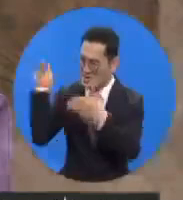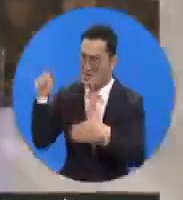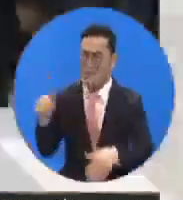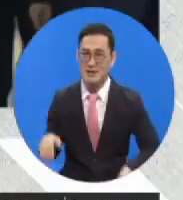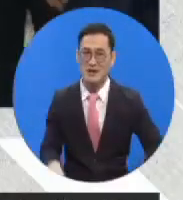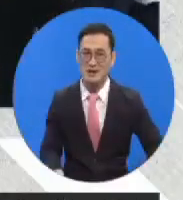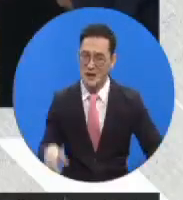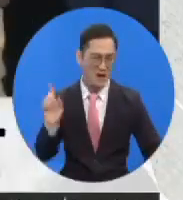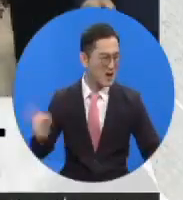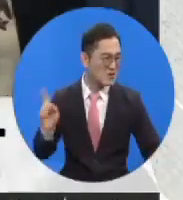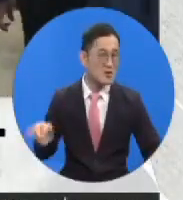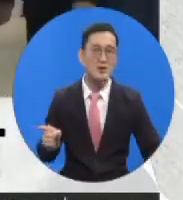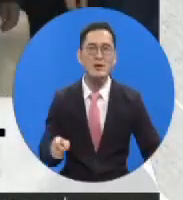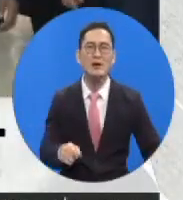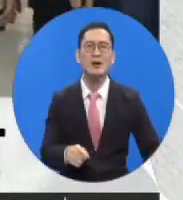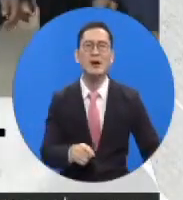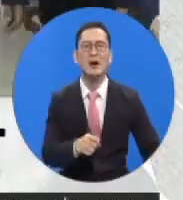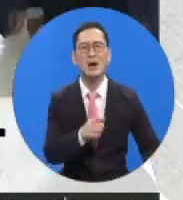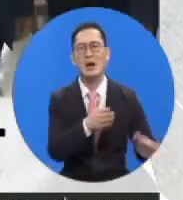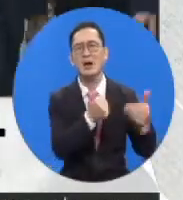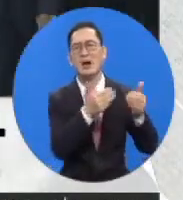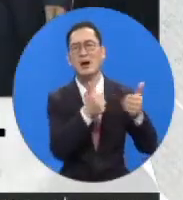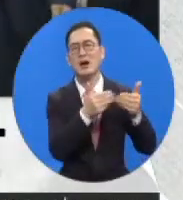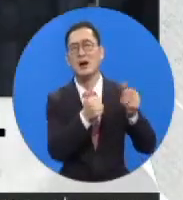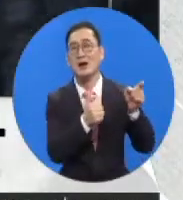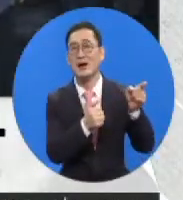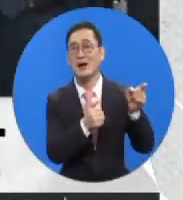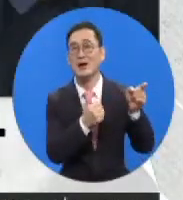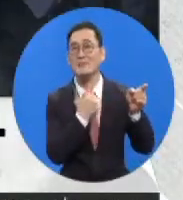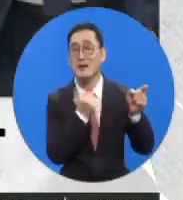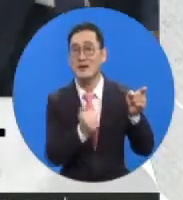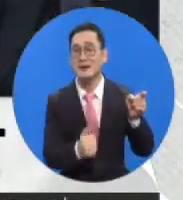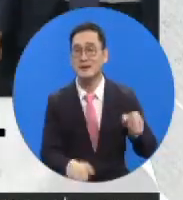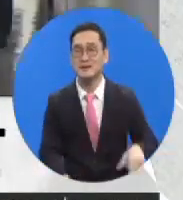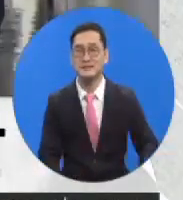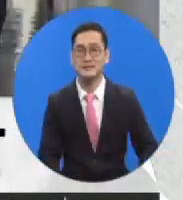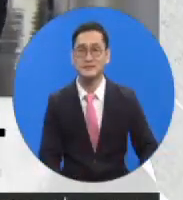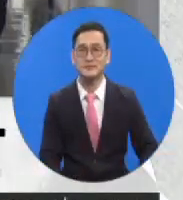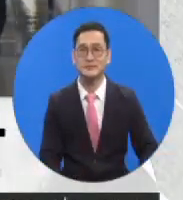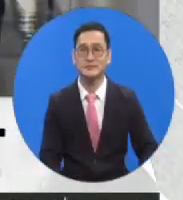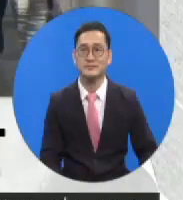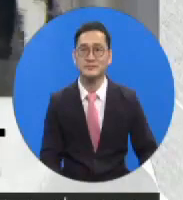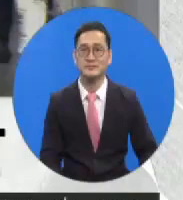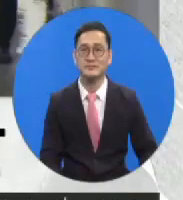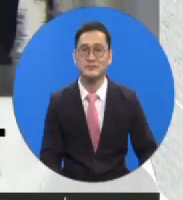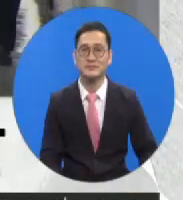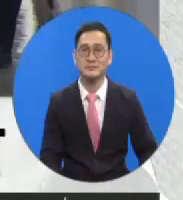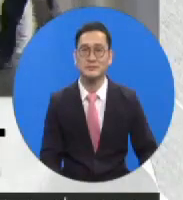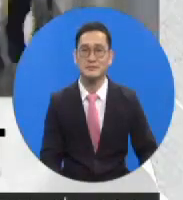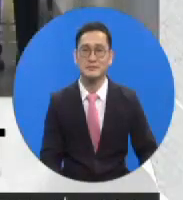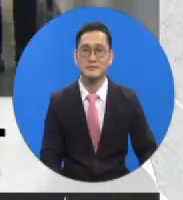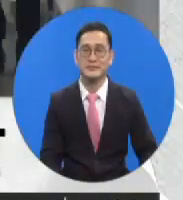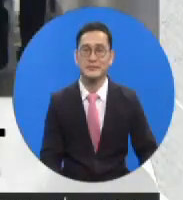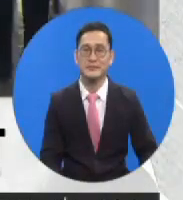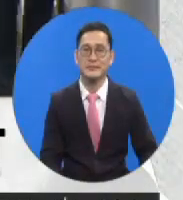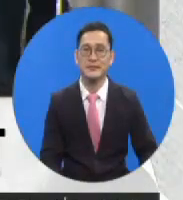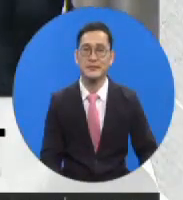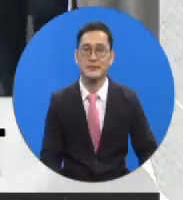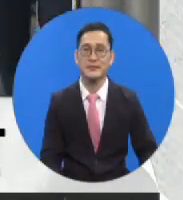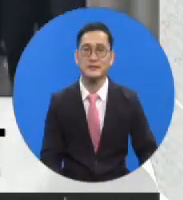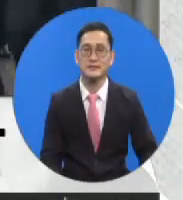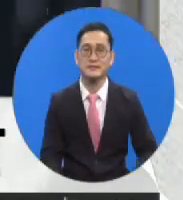윤석열 총장을 향해서 얘기했던 언급된 발언들이 기억이 나실 건데요. 게다가 윤석열 총장을 대상으로 개별 사건들에 대한